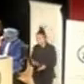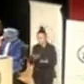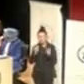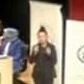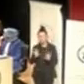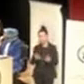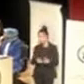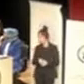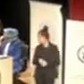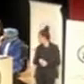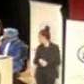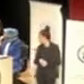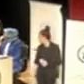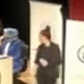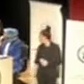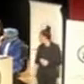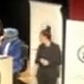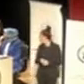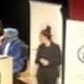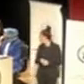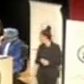paylaşamıyorum.